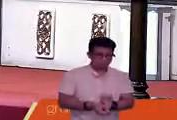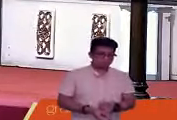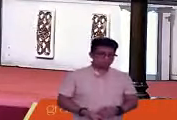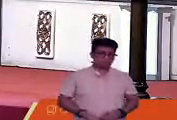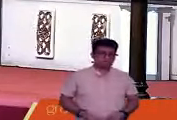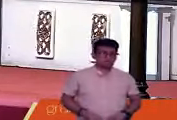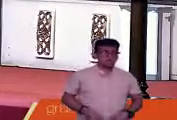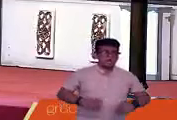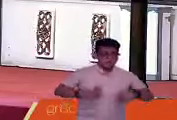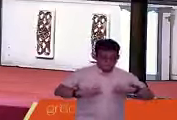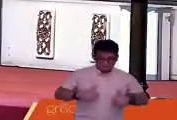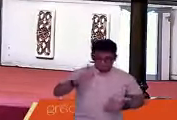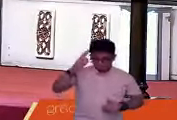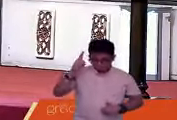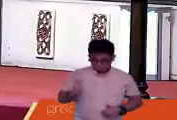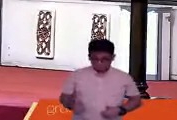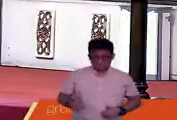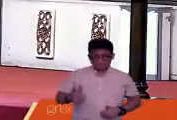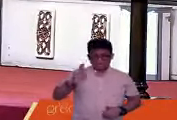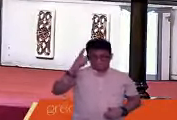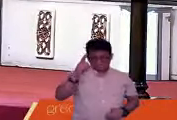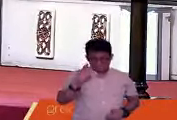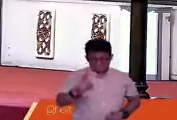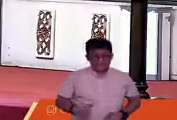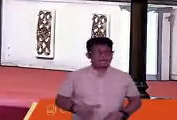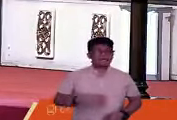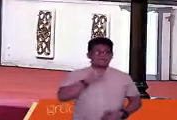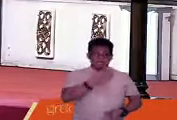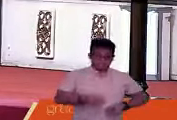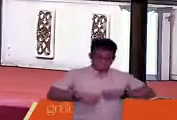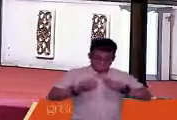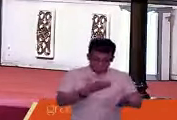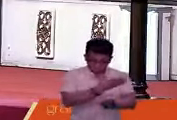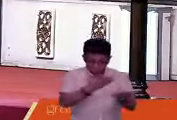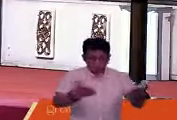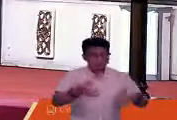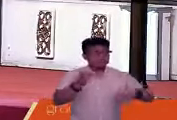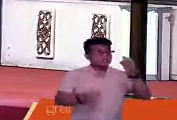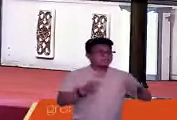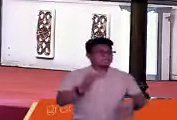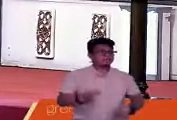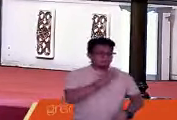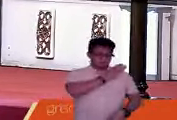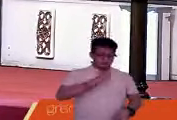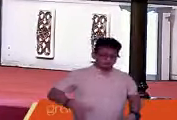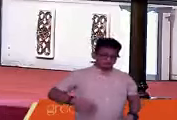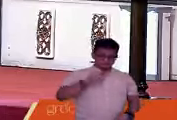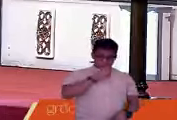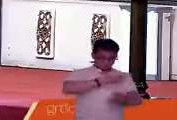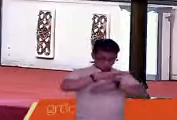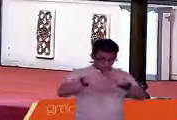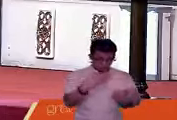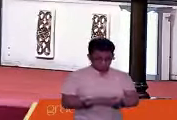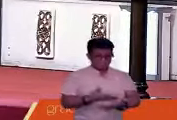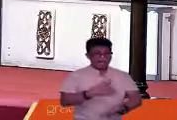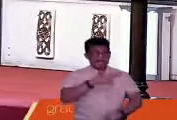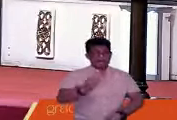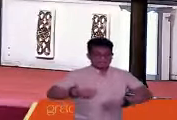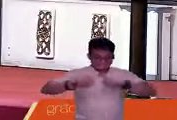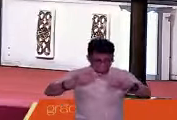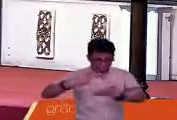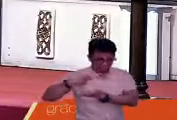give you all things? Mauna nga usahay, kung dili ta kasabot ni ini mga kaigsoonan, naagyon tayong